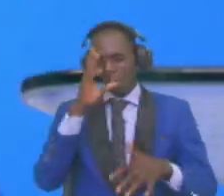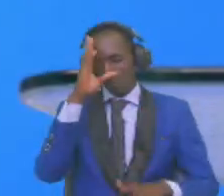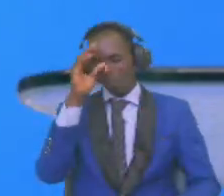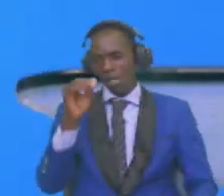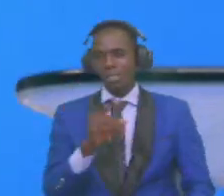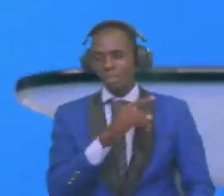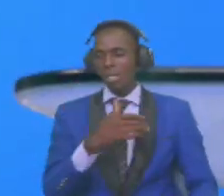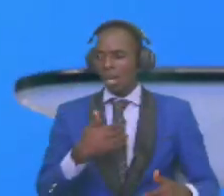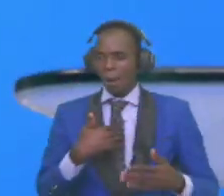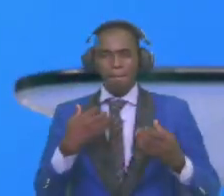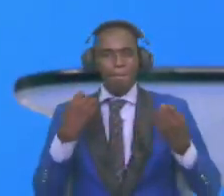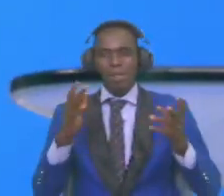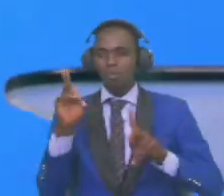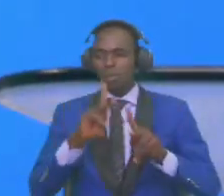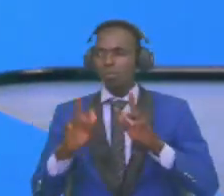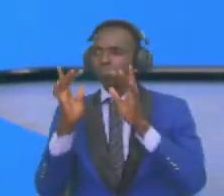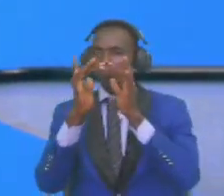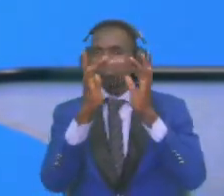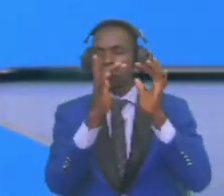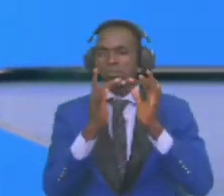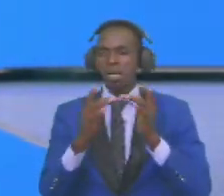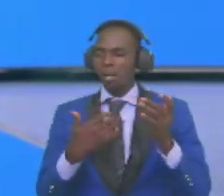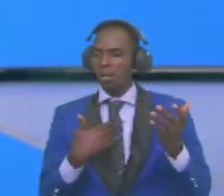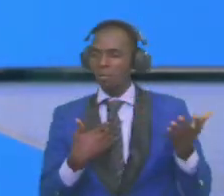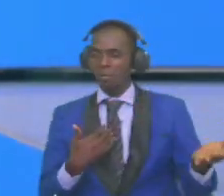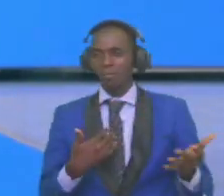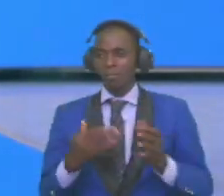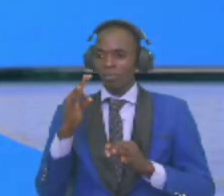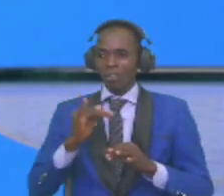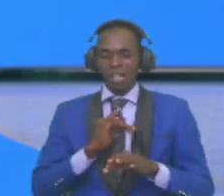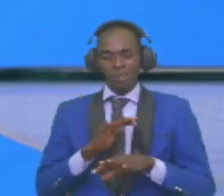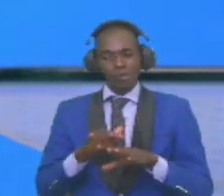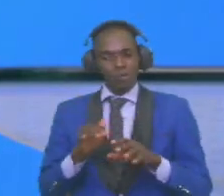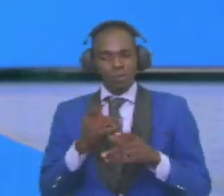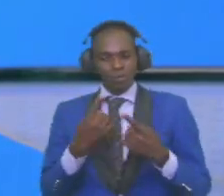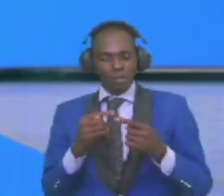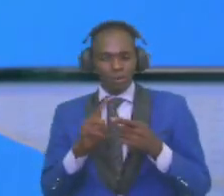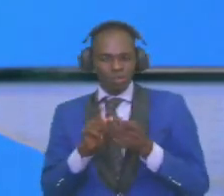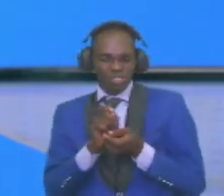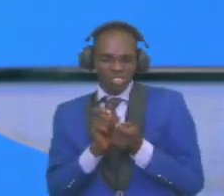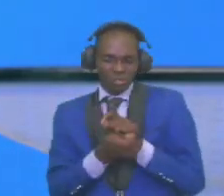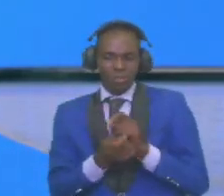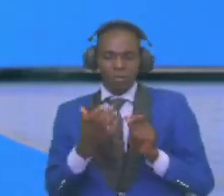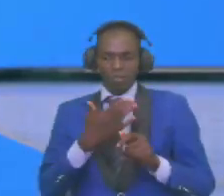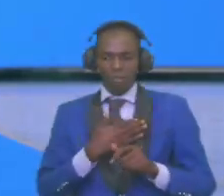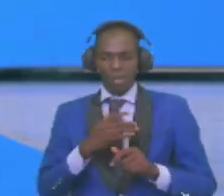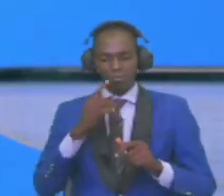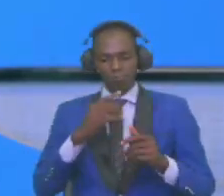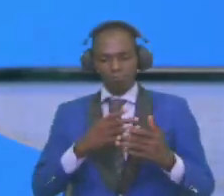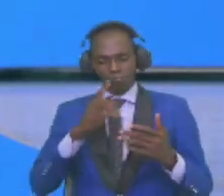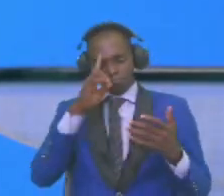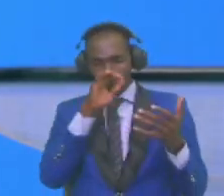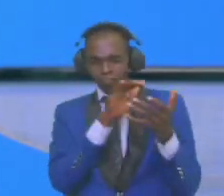terre réputée et il a beaucoup de contacts si je ne me dis pas ma conviction est